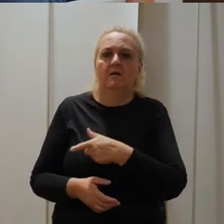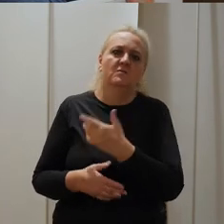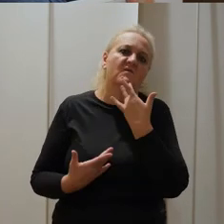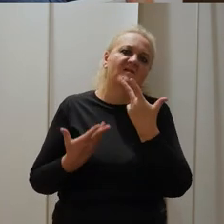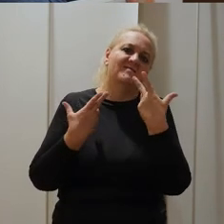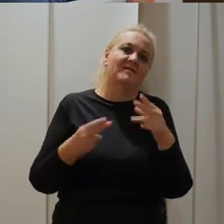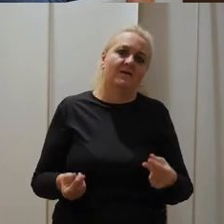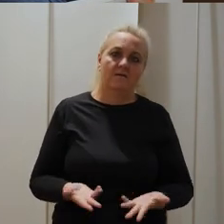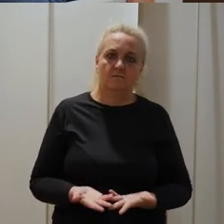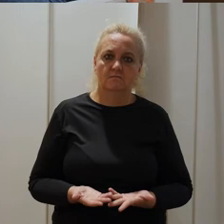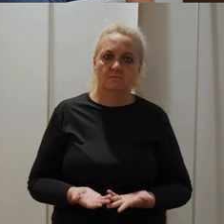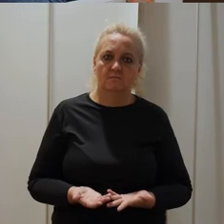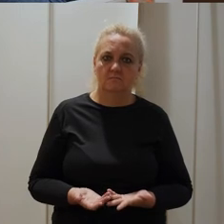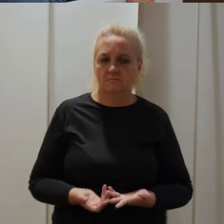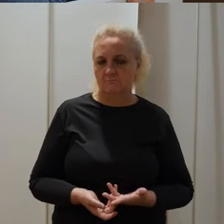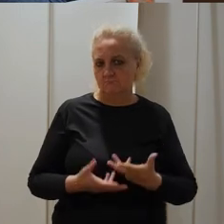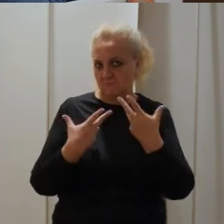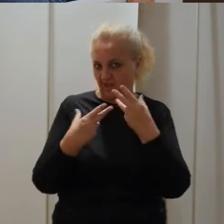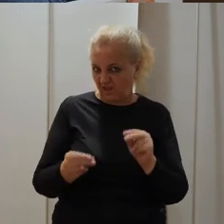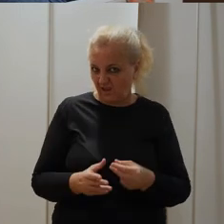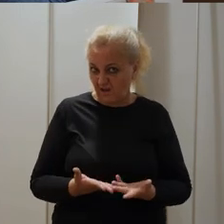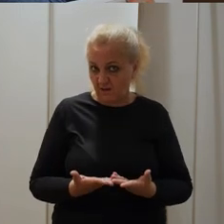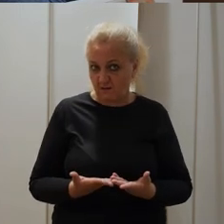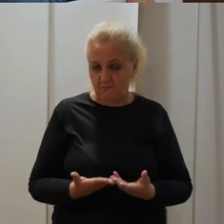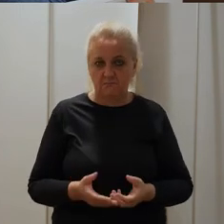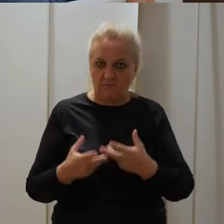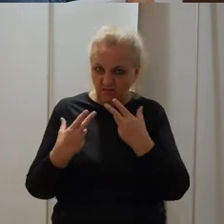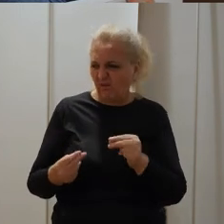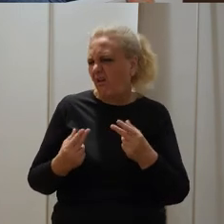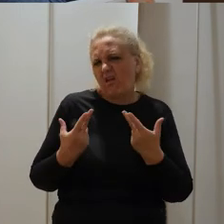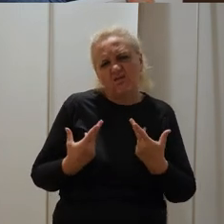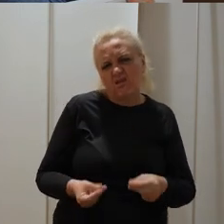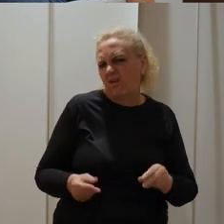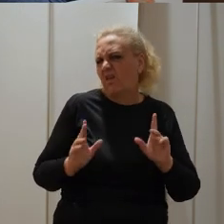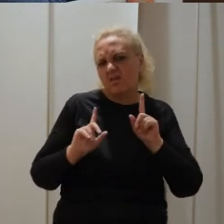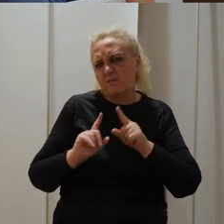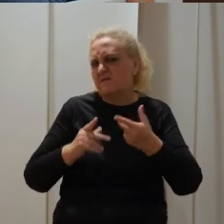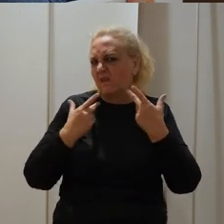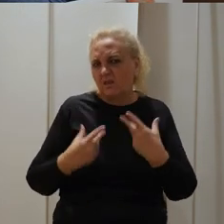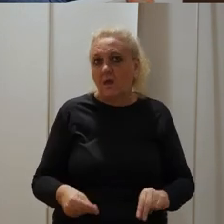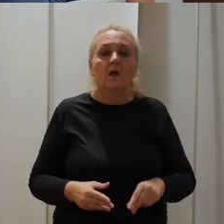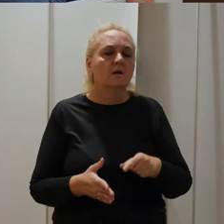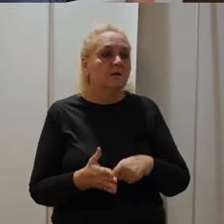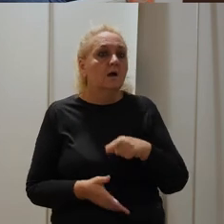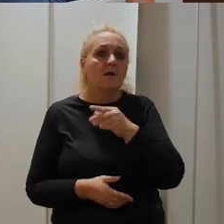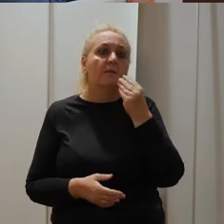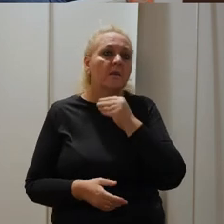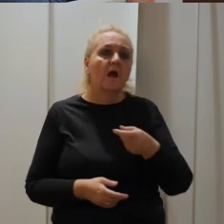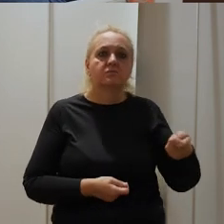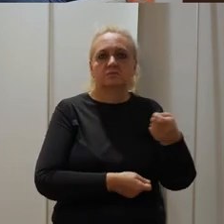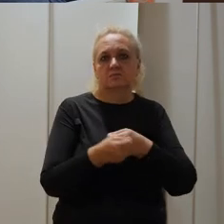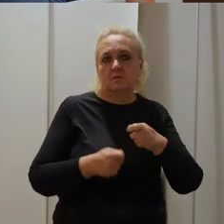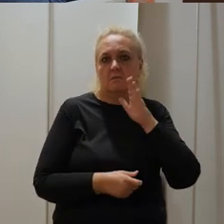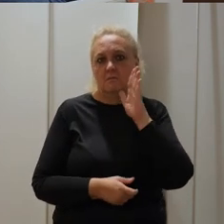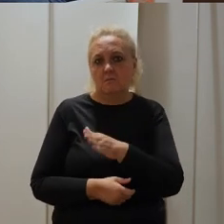nie, nie, nie, nie, tak naprawdę nie, bo on ma najlepszy utarg, jeżeli